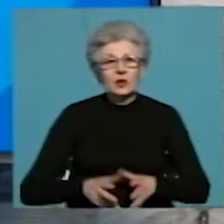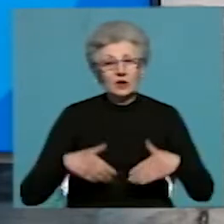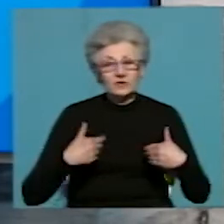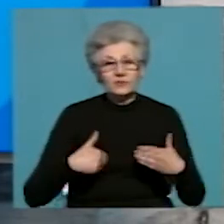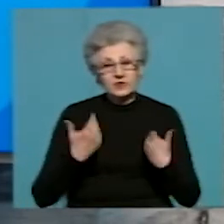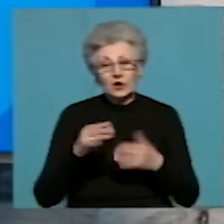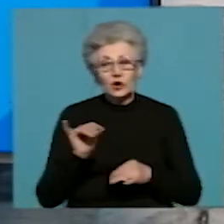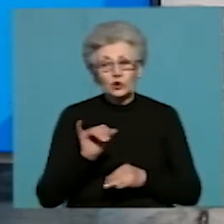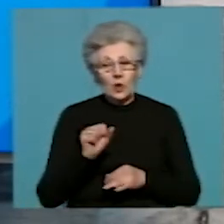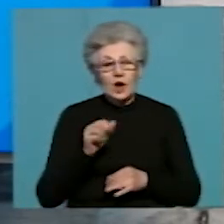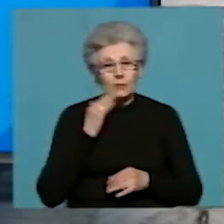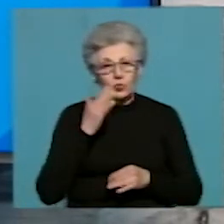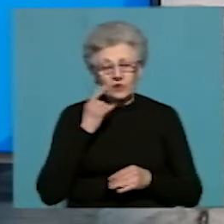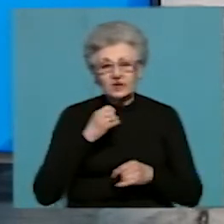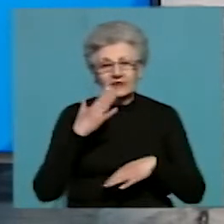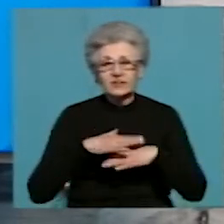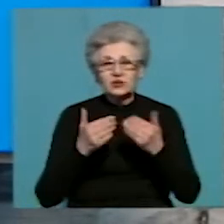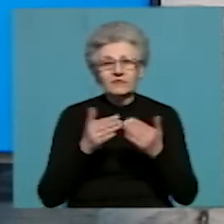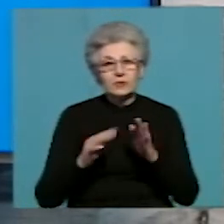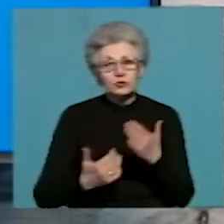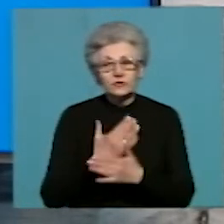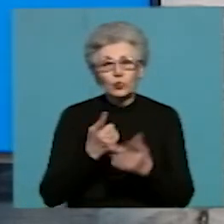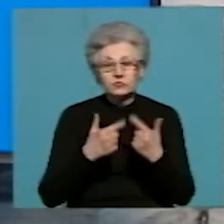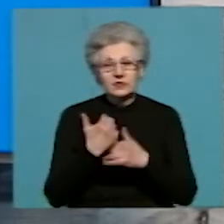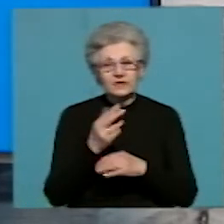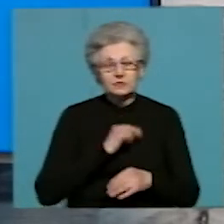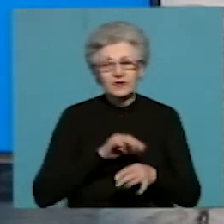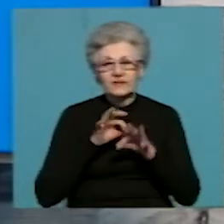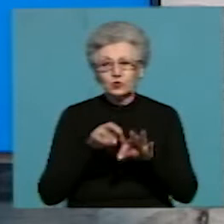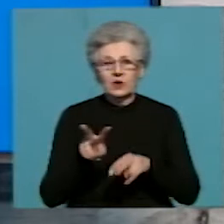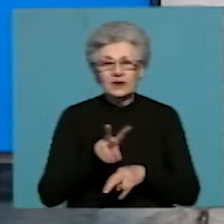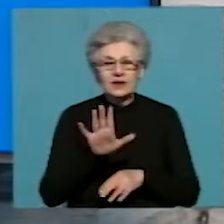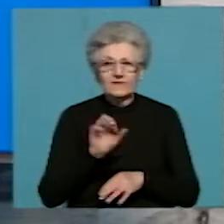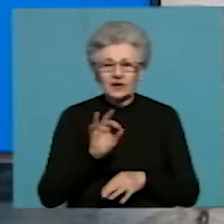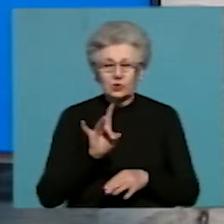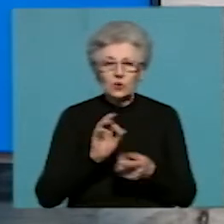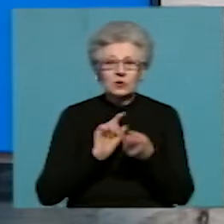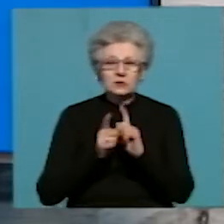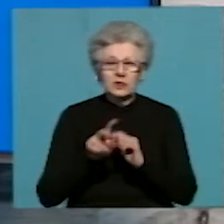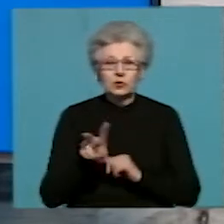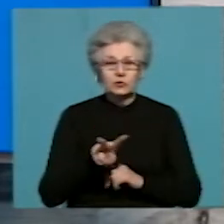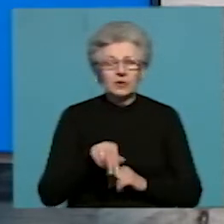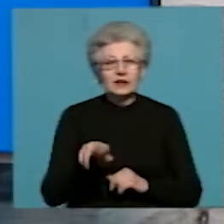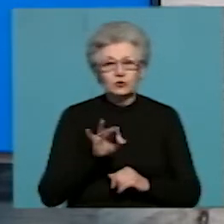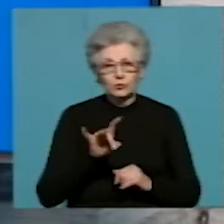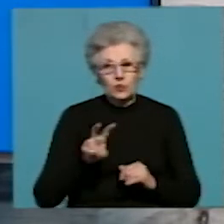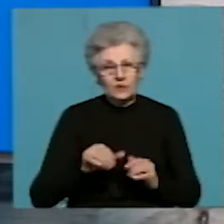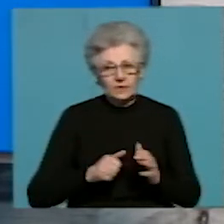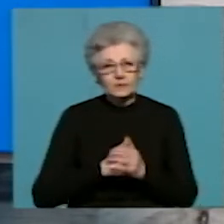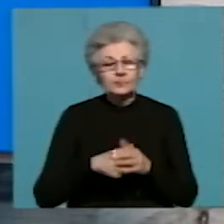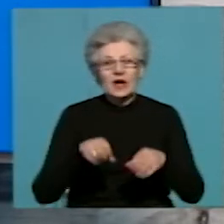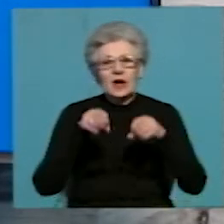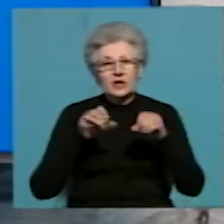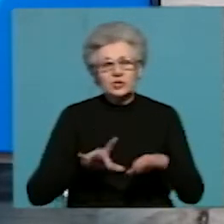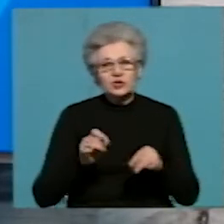Вітаємо вас в ефірі ЮА Буковина. Вечірній випуск новин. У студії для вас працюють ведуча Лілія Вакарюк та сурдоперекладачка Людмила Дубровіна.